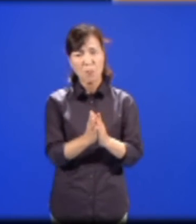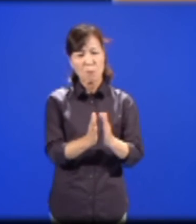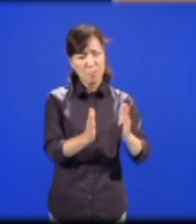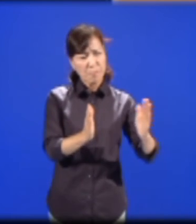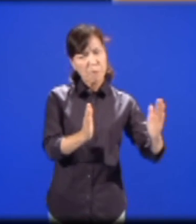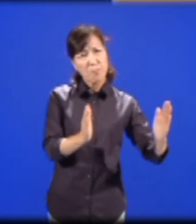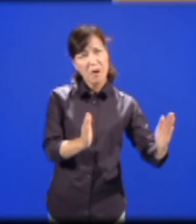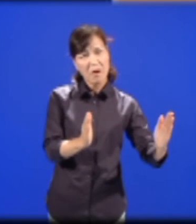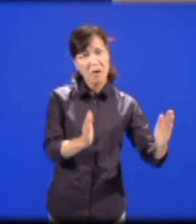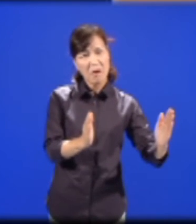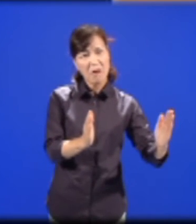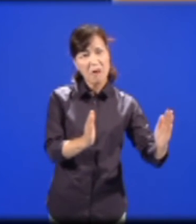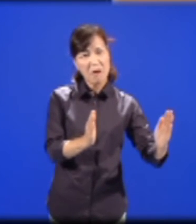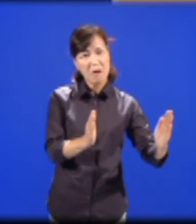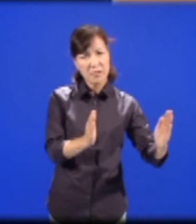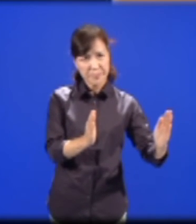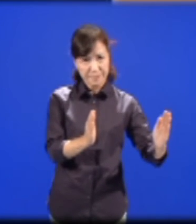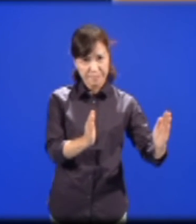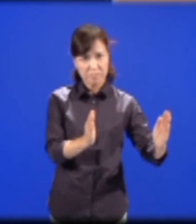は大きいですよね。